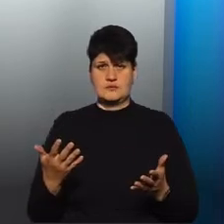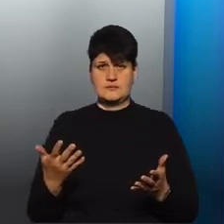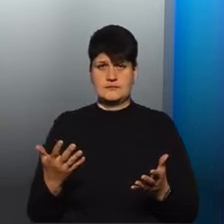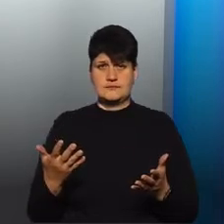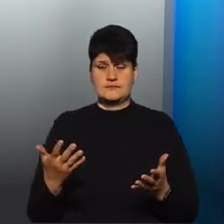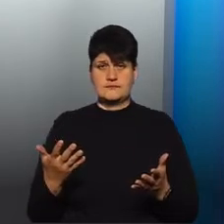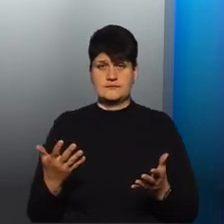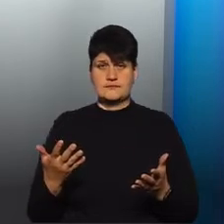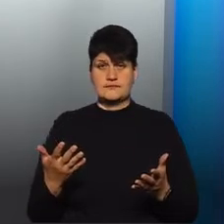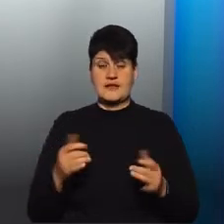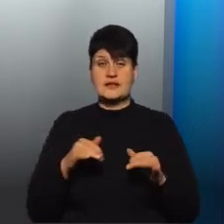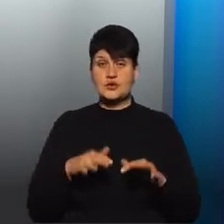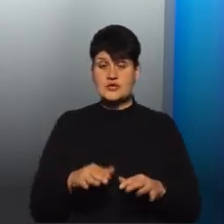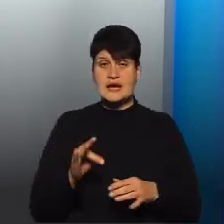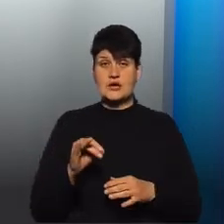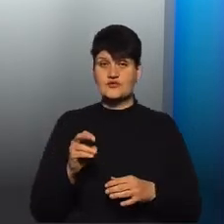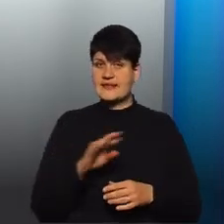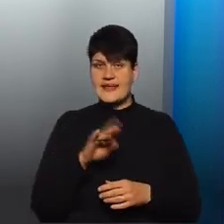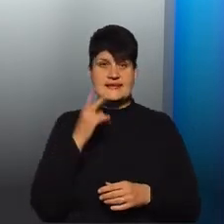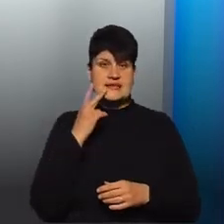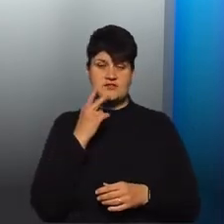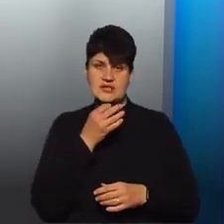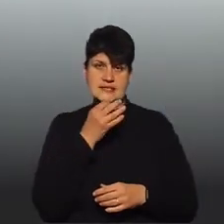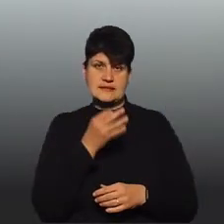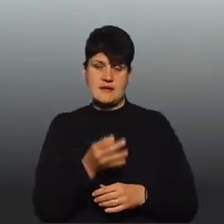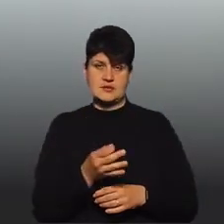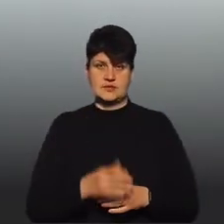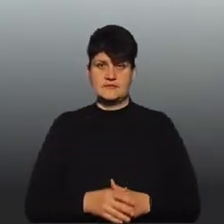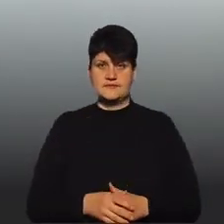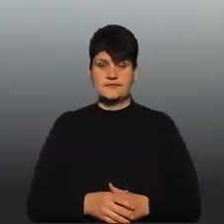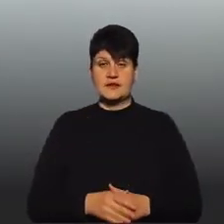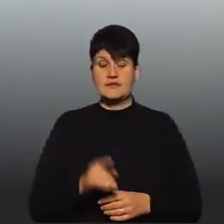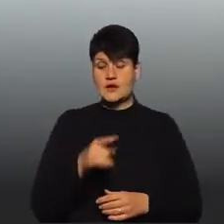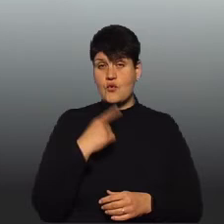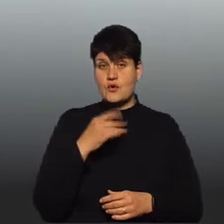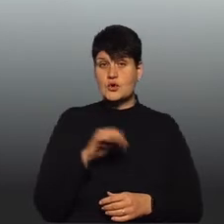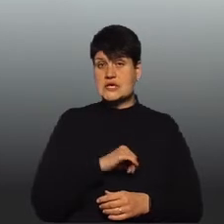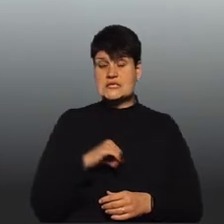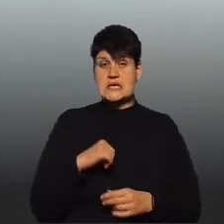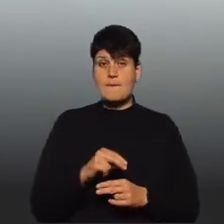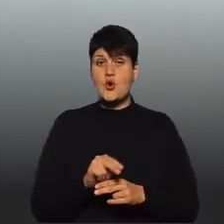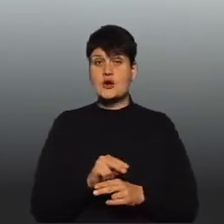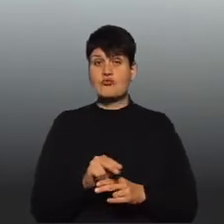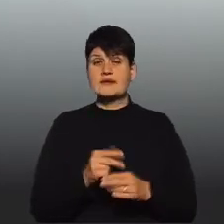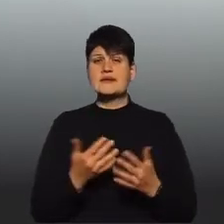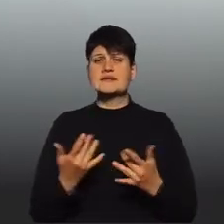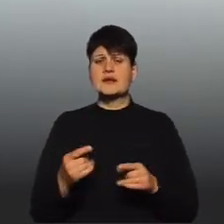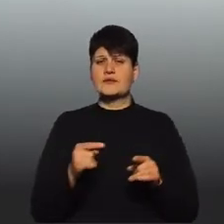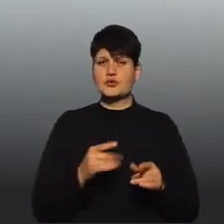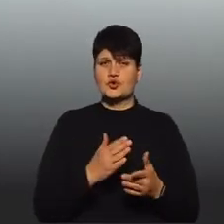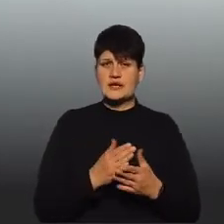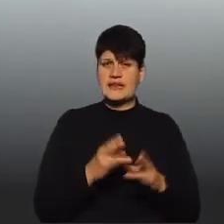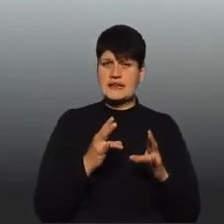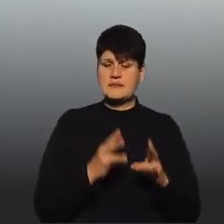Діюча речовина не завжди скаже. Абсолютно. Ви говорите про самолікування. От наскільки воно є небезпечним, можна